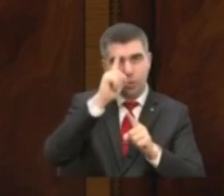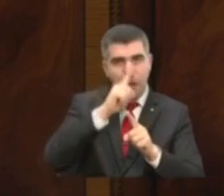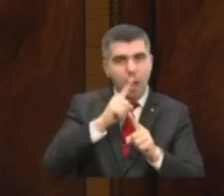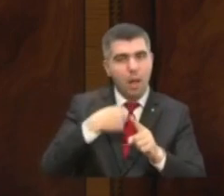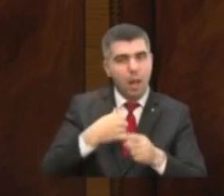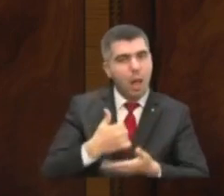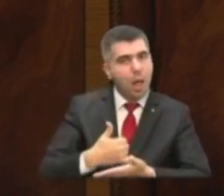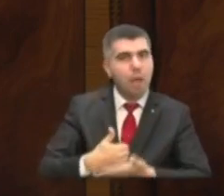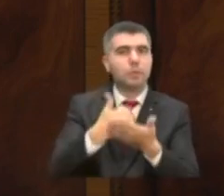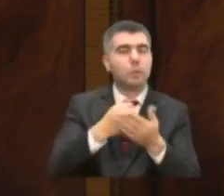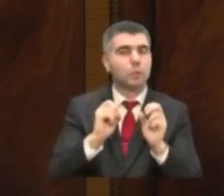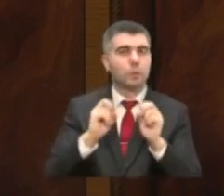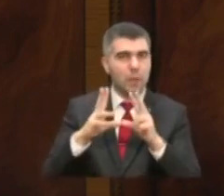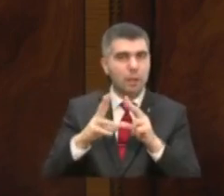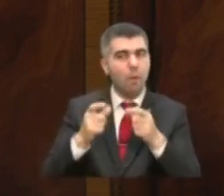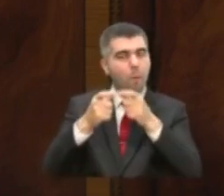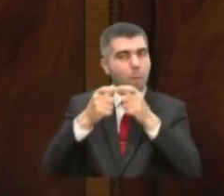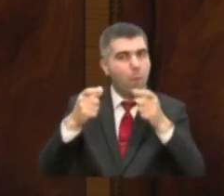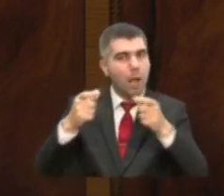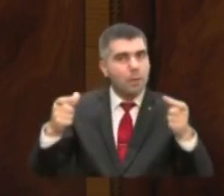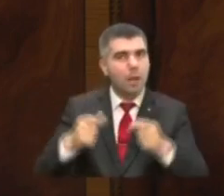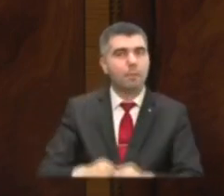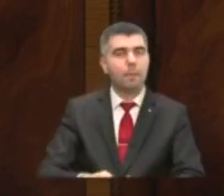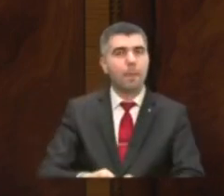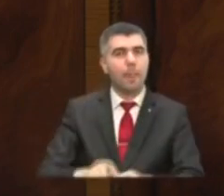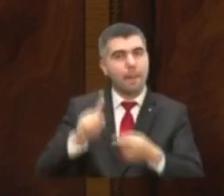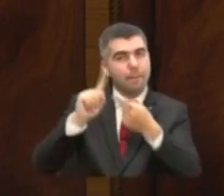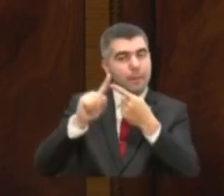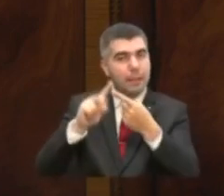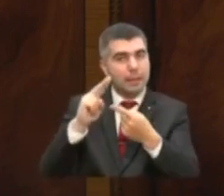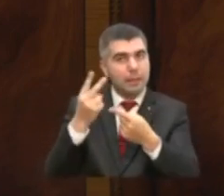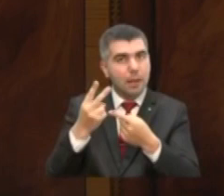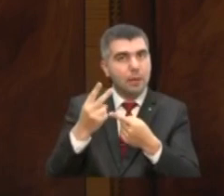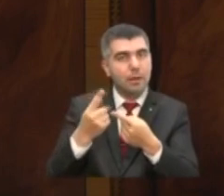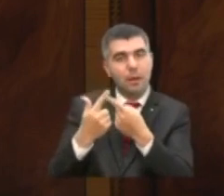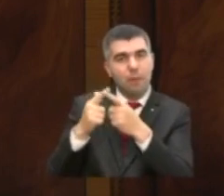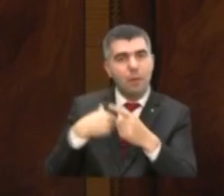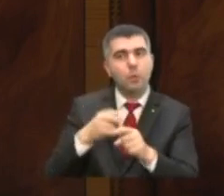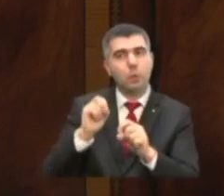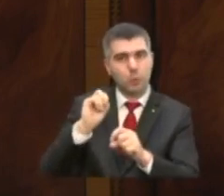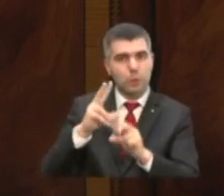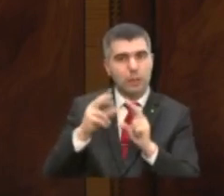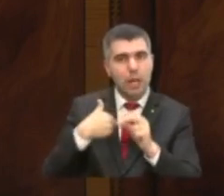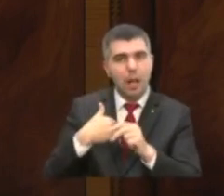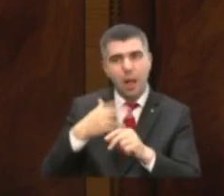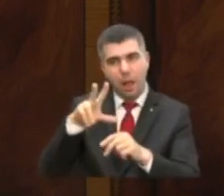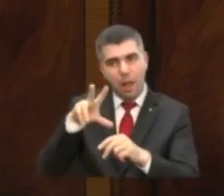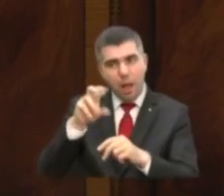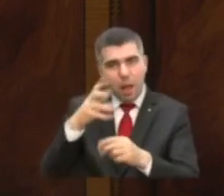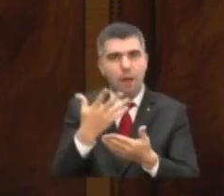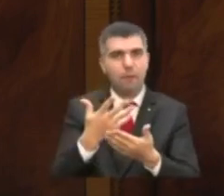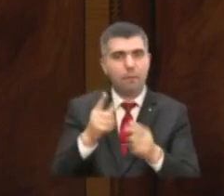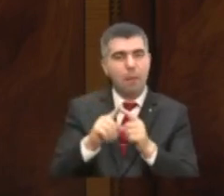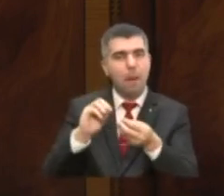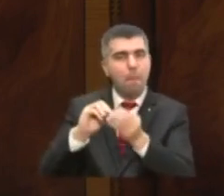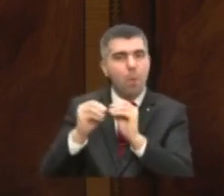لهذا، وأن نوسع هذا المجال. ثانيا، احنا كنحسوا بالمعاناة ديالكم وبالمشاكل اللي كيعانيها كل شابة